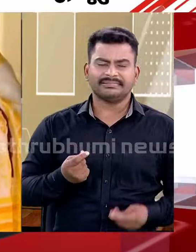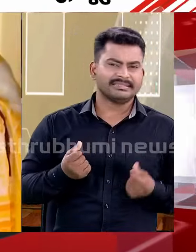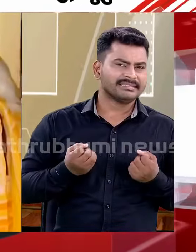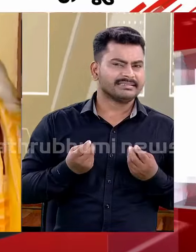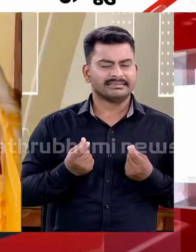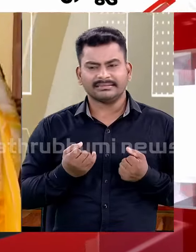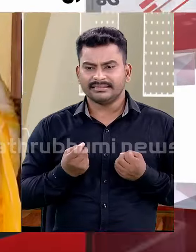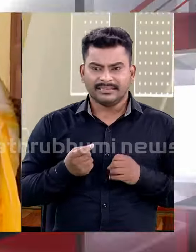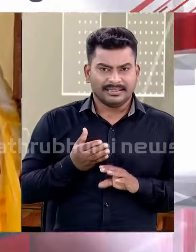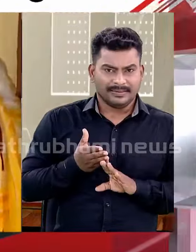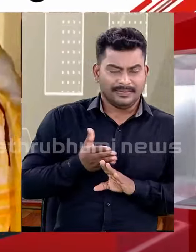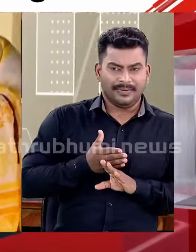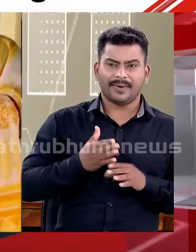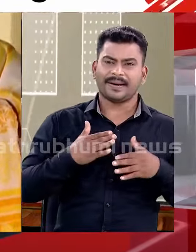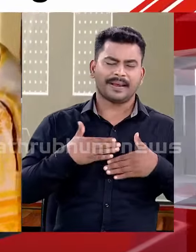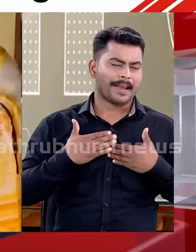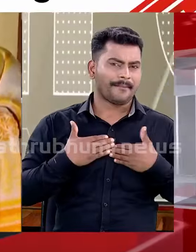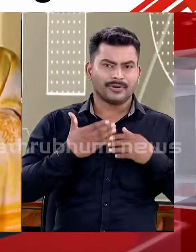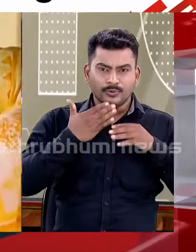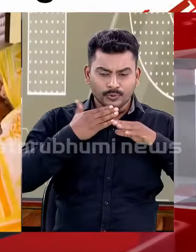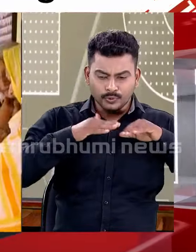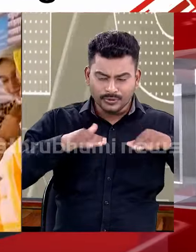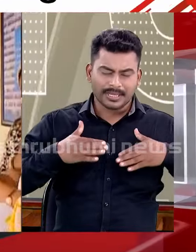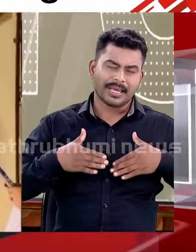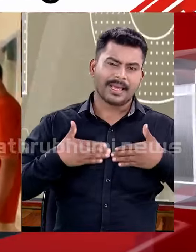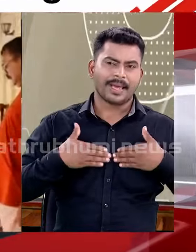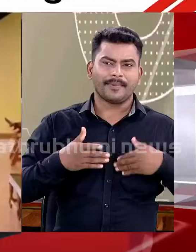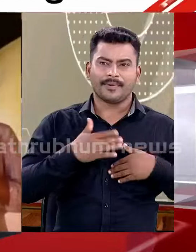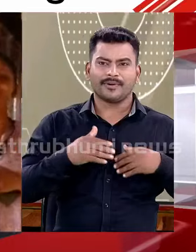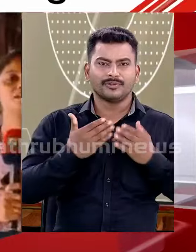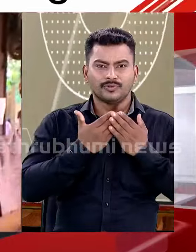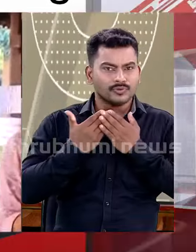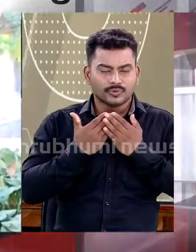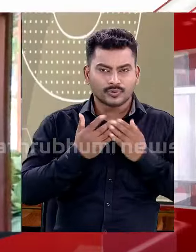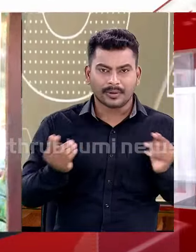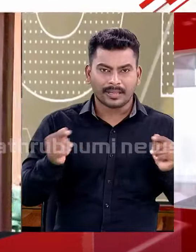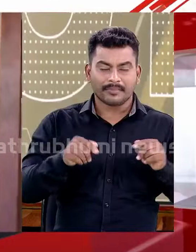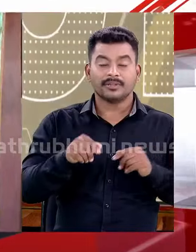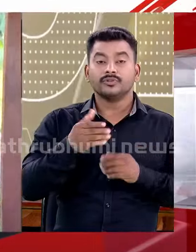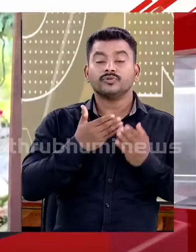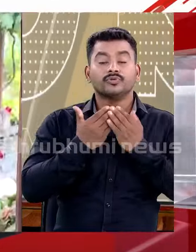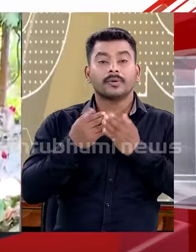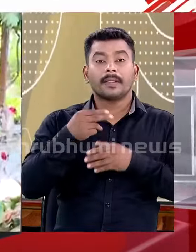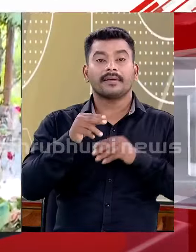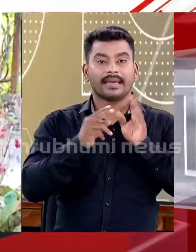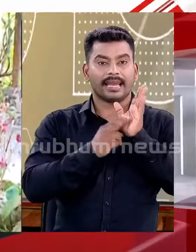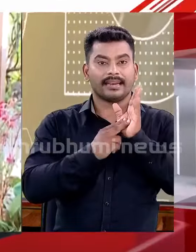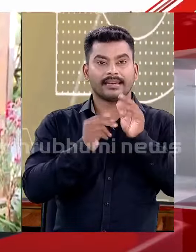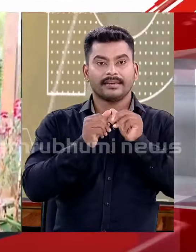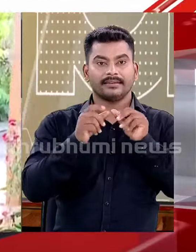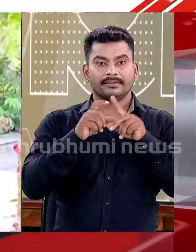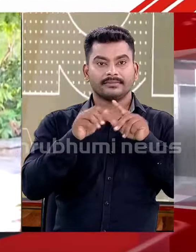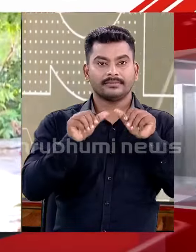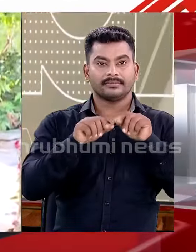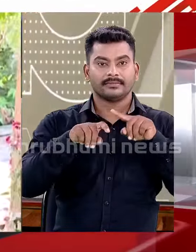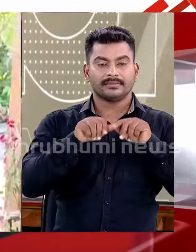വന്നില്ല. എല്ലാവരും വലിയ സന്തോഷത്തിൽ തന്നെയാണുള്ളത്. റിസൾട്ട് അറിഞ്ഞ ഉടനെ തന്നെ ഓടിയെത്തുകയാണ് ചെയ്തത്. ഞാനിപ്പോൾ ഉള്ളത് നടക്കാവ് സ്കൂളിലാണ്, നടക്കാവ് ഗേൾസ് സ്കൂളിലാണ്. ചോദിച്ചു